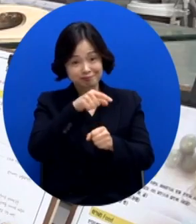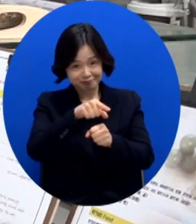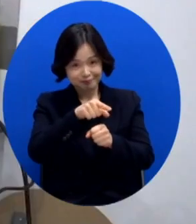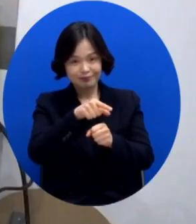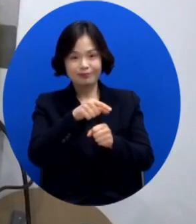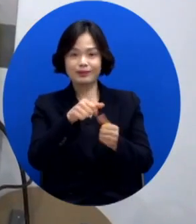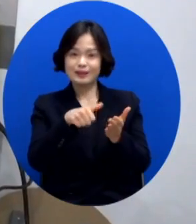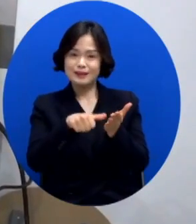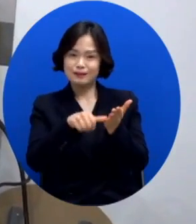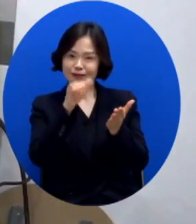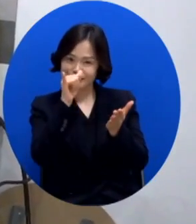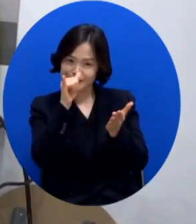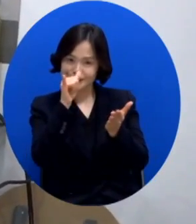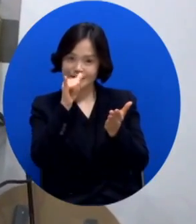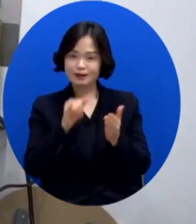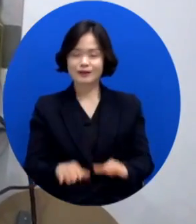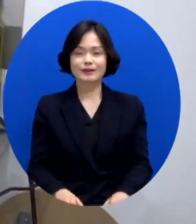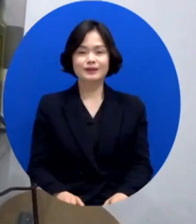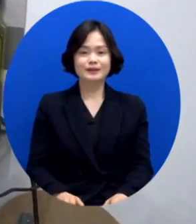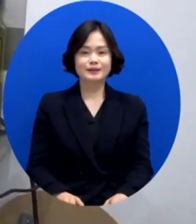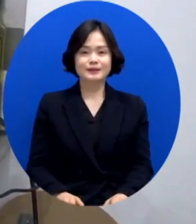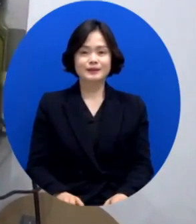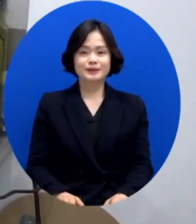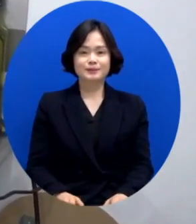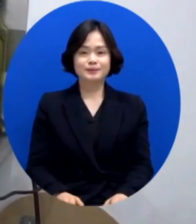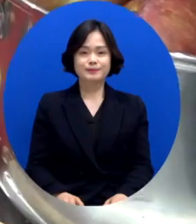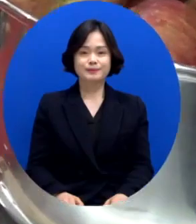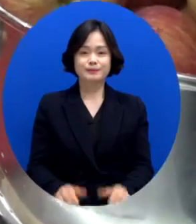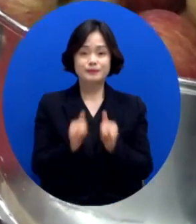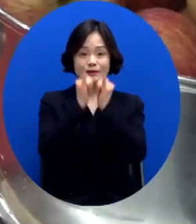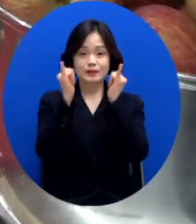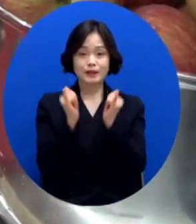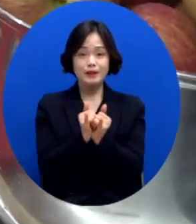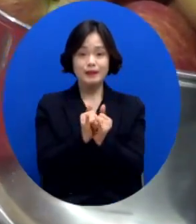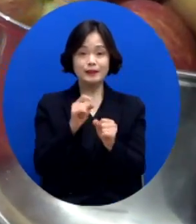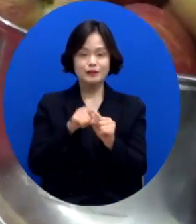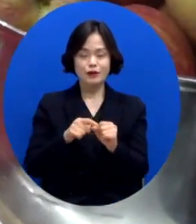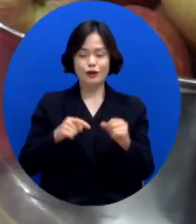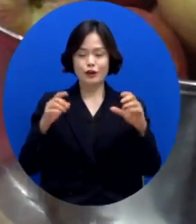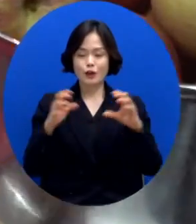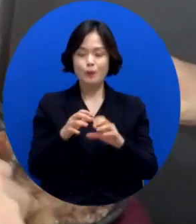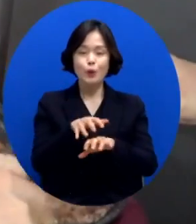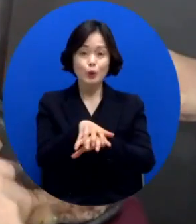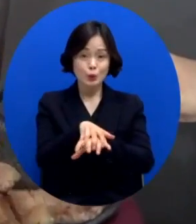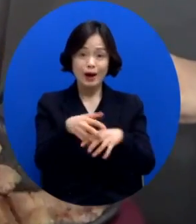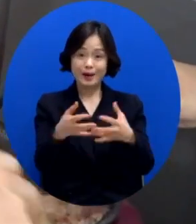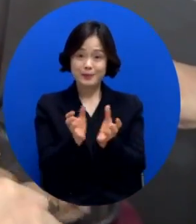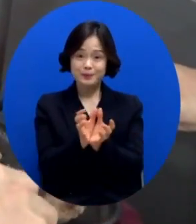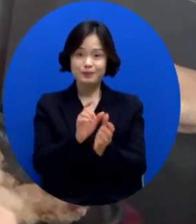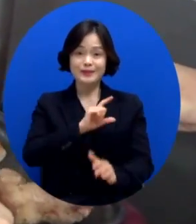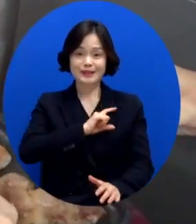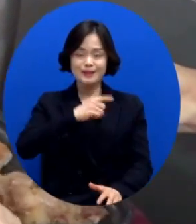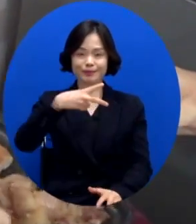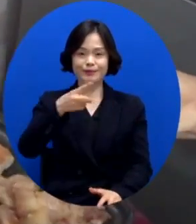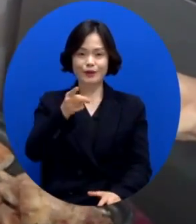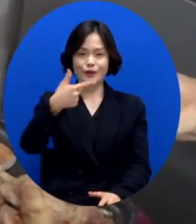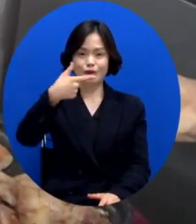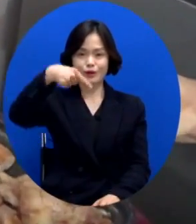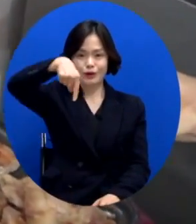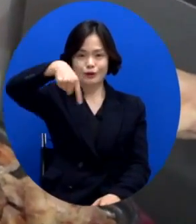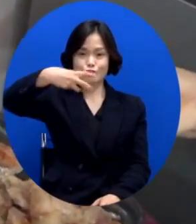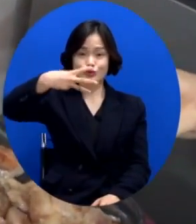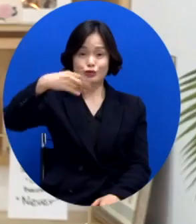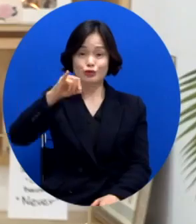재배해 손으로 만든 제품들. 사회적 협동조합 더 누림에서 의미 있는 목적을 가지고